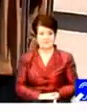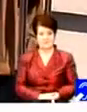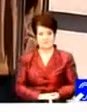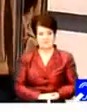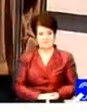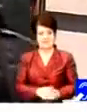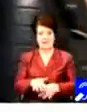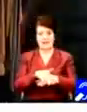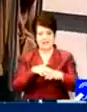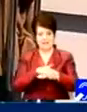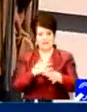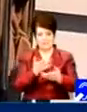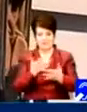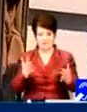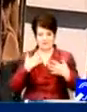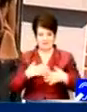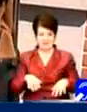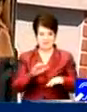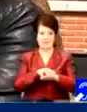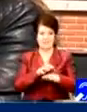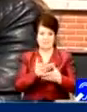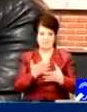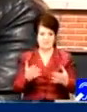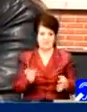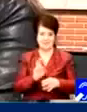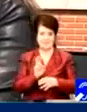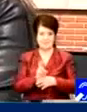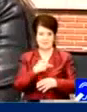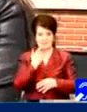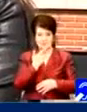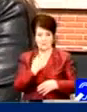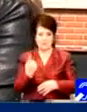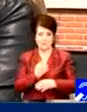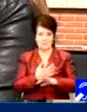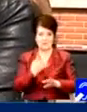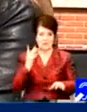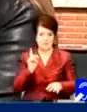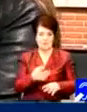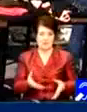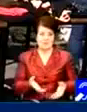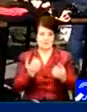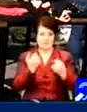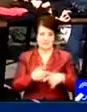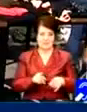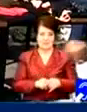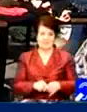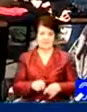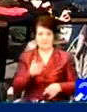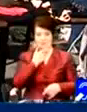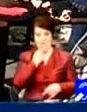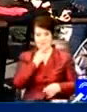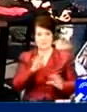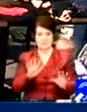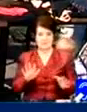La Ermaroc s-au găsit de toate, rochii, încălțăminte, accesorii. Vizitatorii au spus că au venit în primul rând pentru a susține această cauză frumoasă.